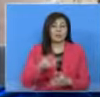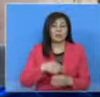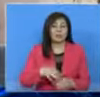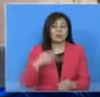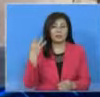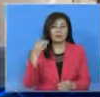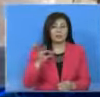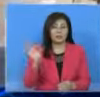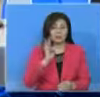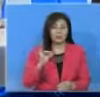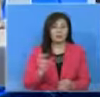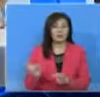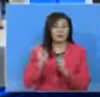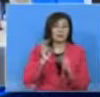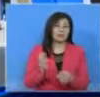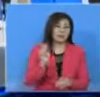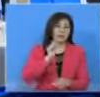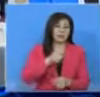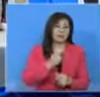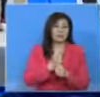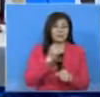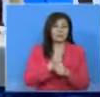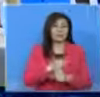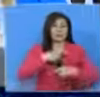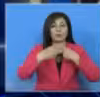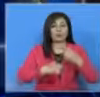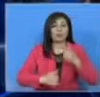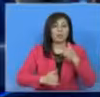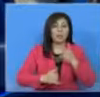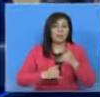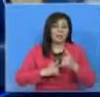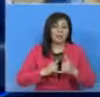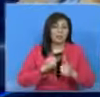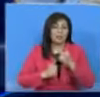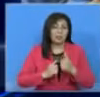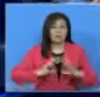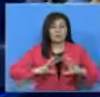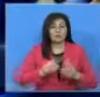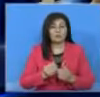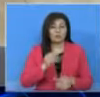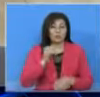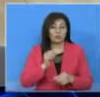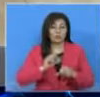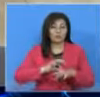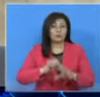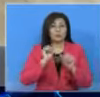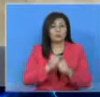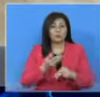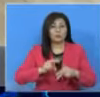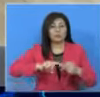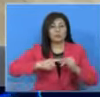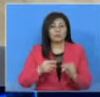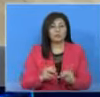Әлемдік стандартқа сәйкес болады. Айта кетейік, бұл кешен болашақта әлемдік додаларды өткізуге қауқарлы болады деп жоспарланған, себебі алаңдары мен